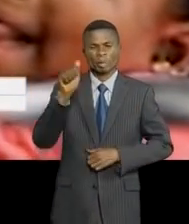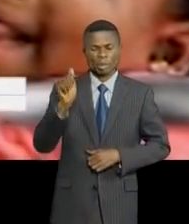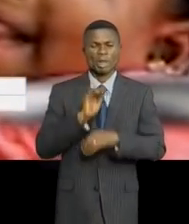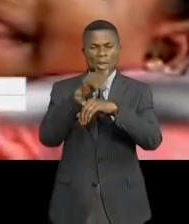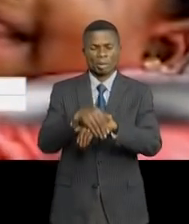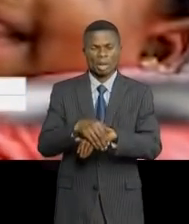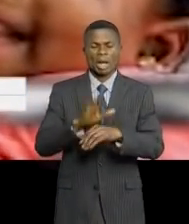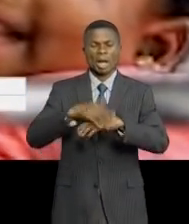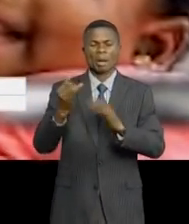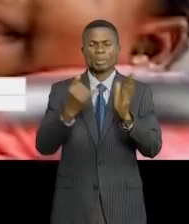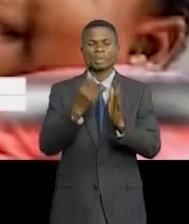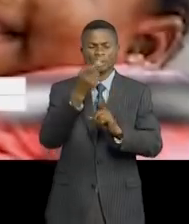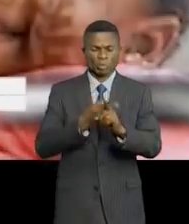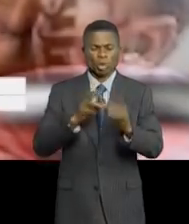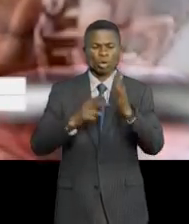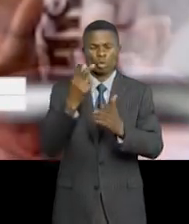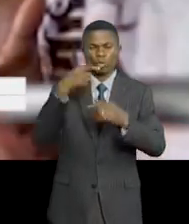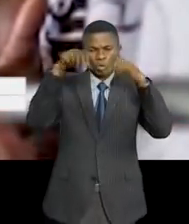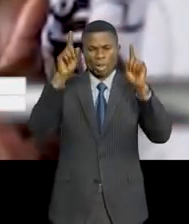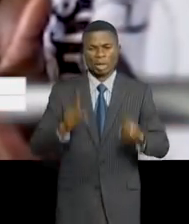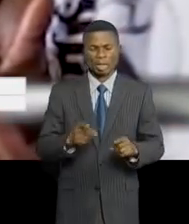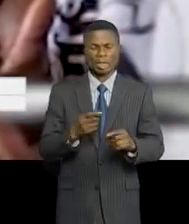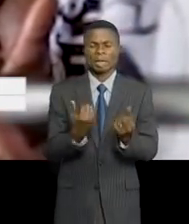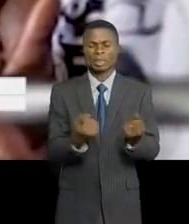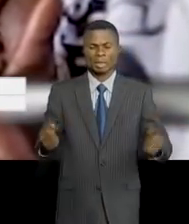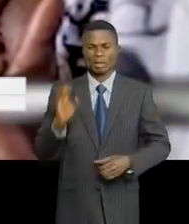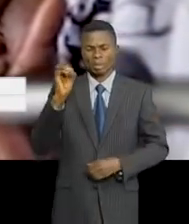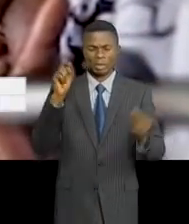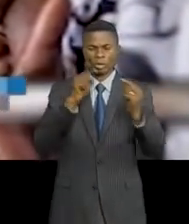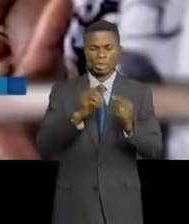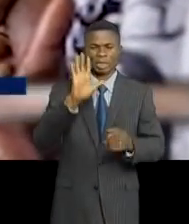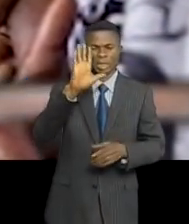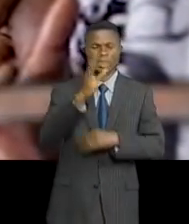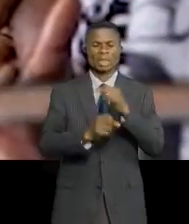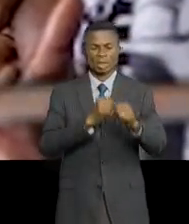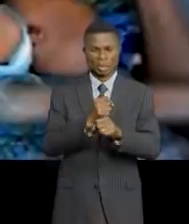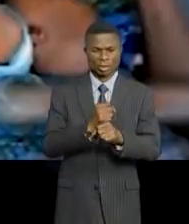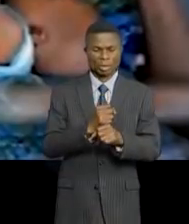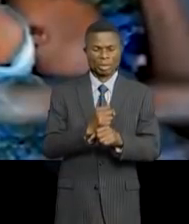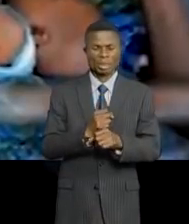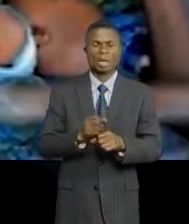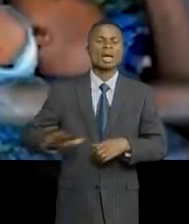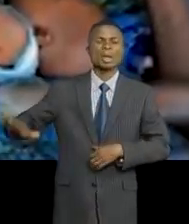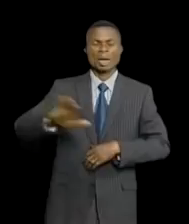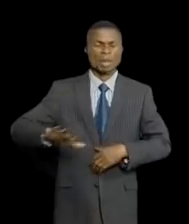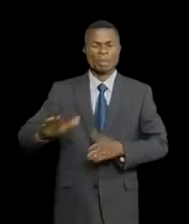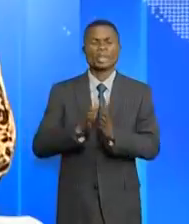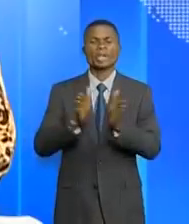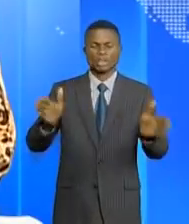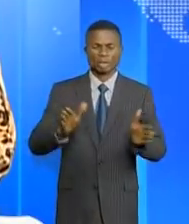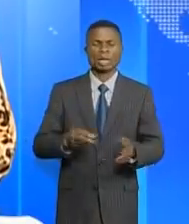tous les 6 mois, soit 2 fois l'an pour les enfants de 0 à 5 à 9 mois, et ce, sur l'ensemble du territoire national.